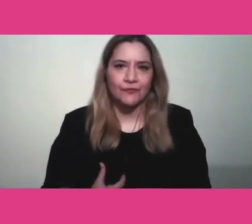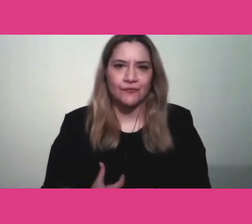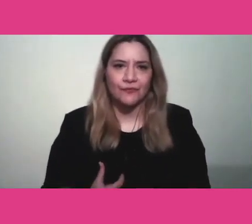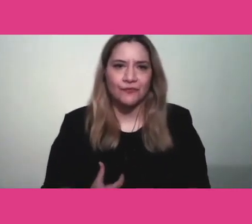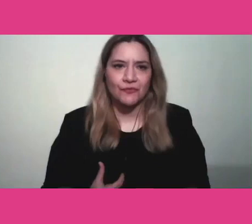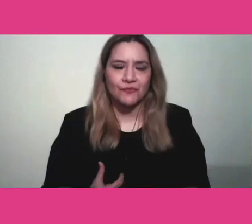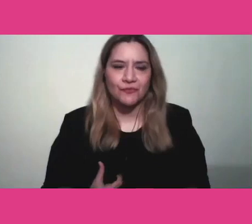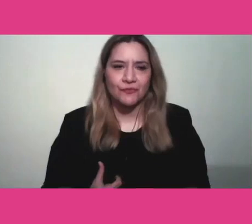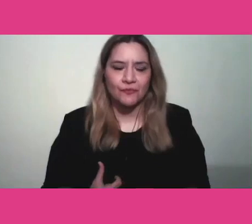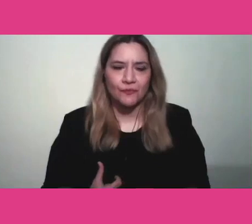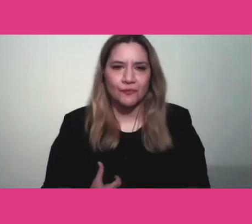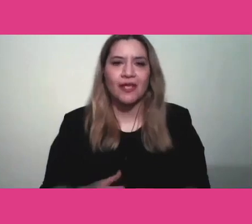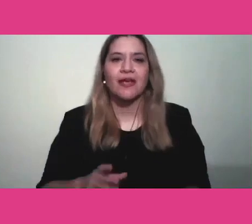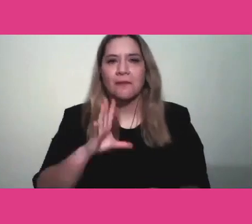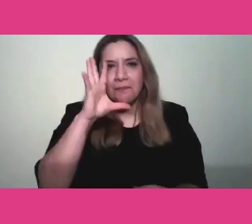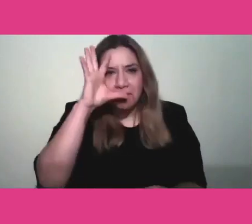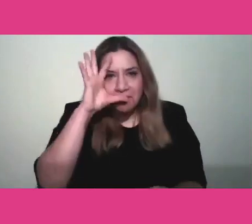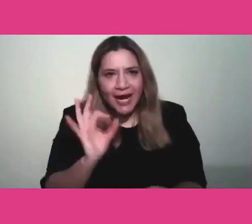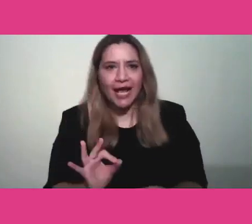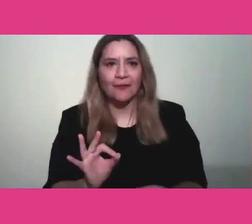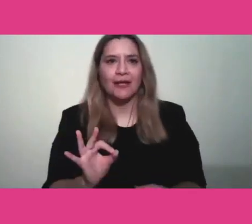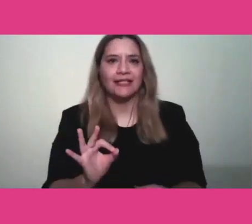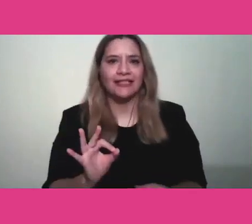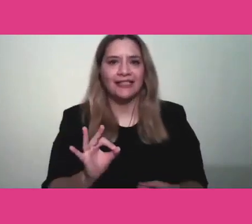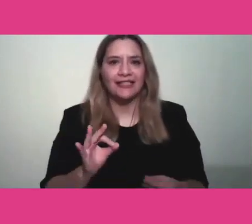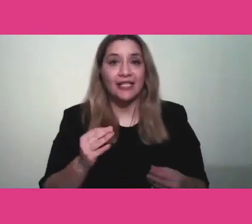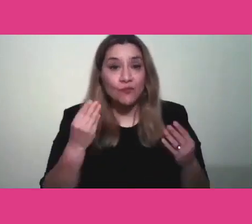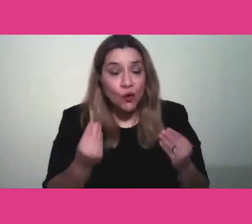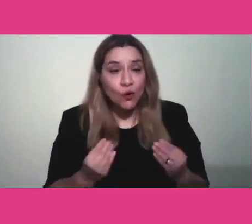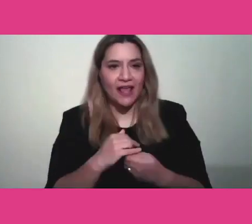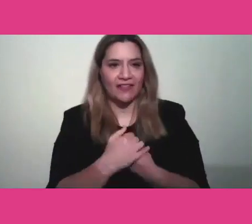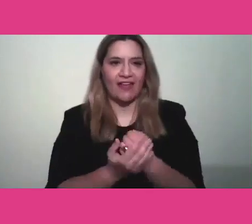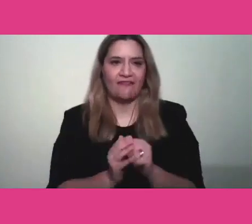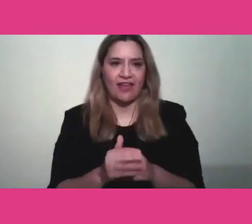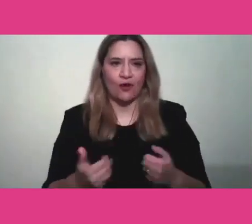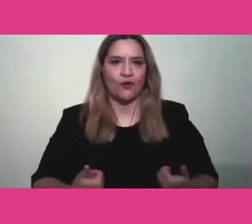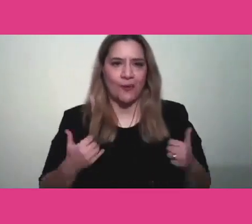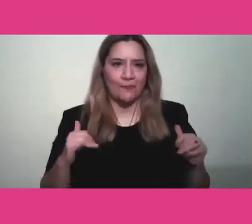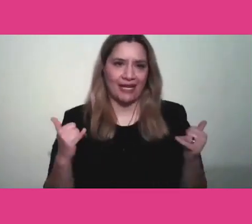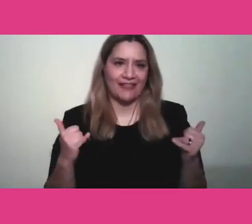Ήταν όντως πάρα πολύ ενδιαφέρον